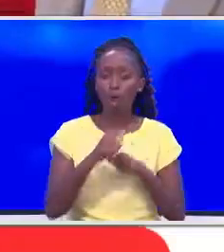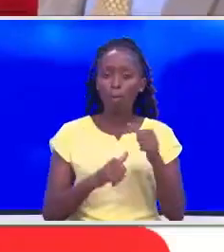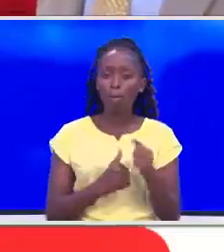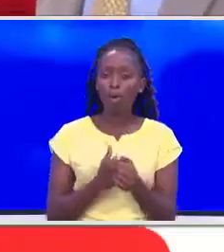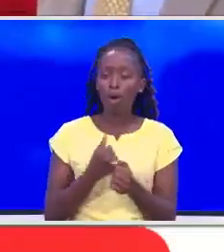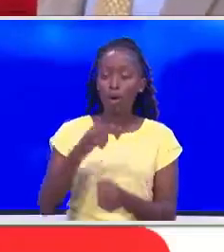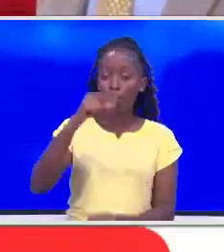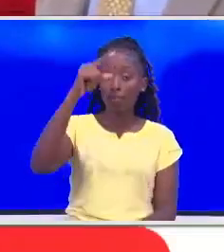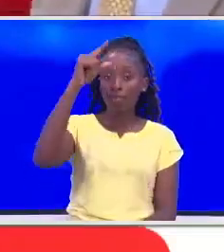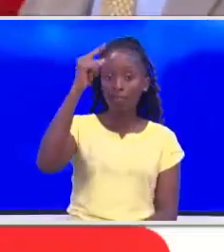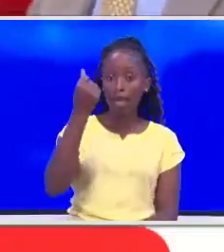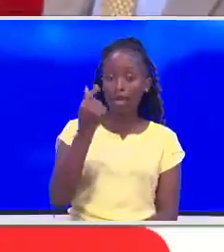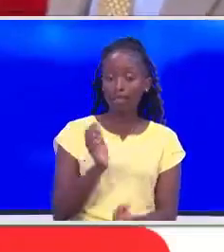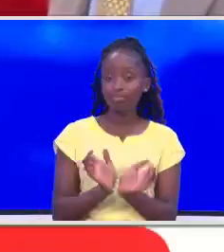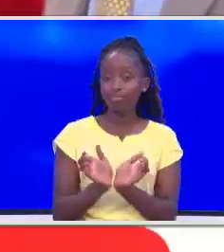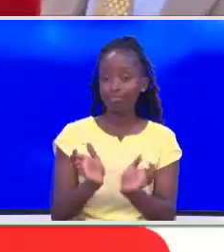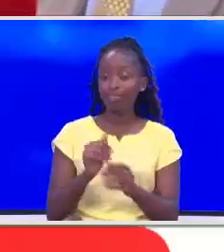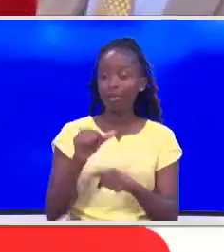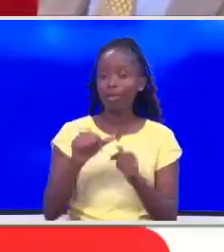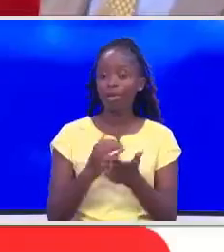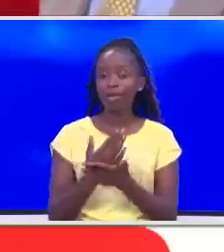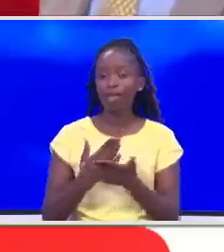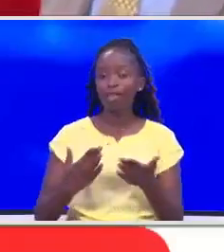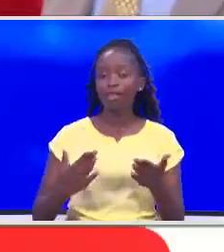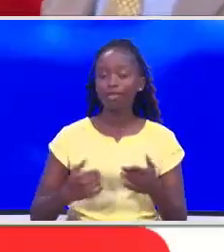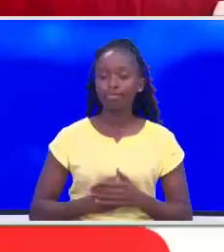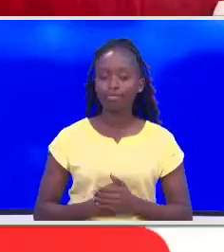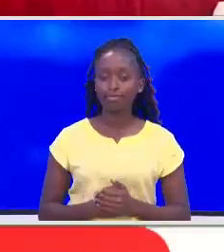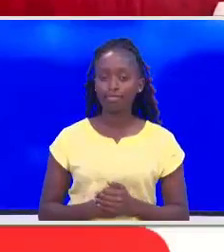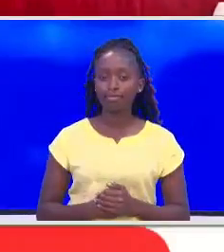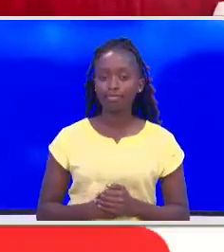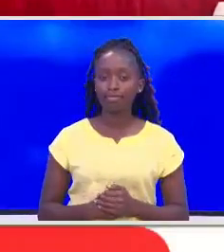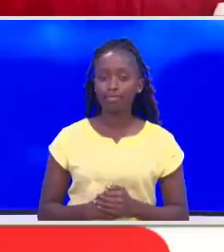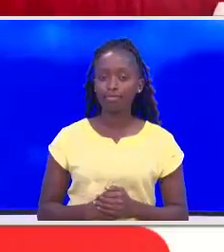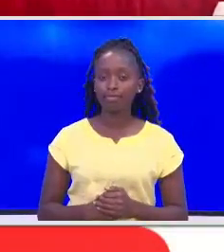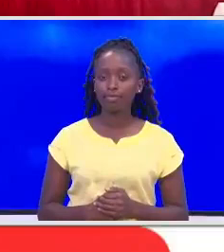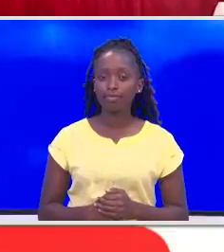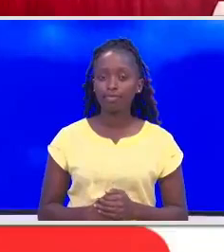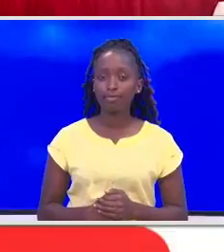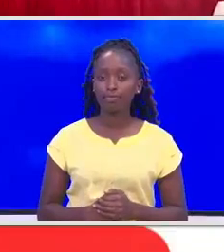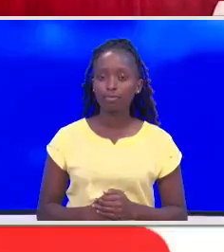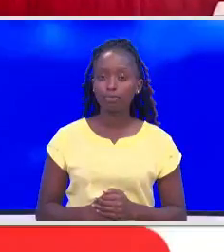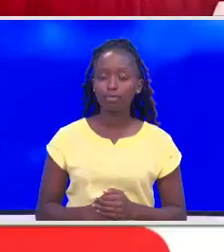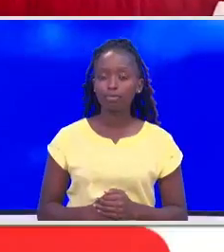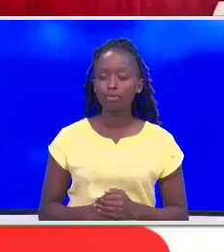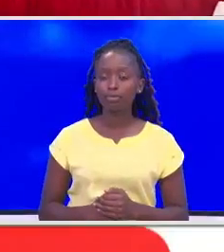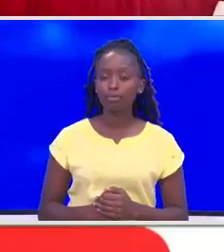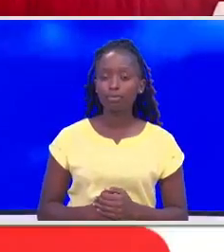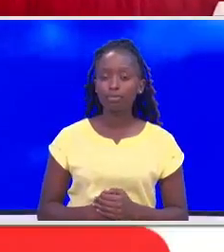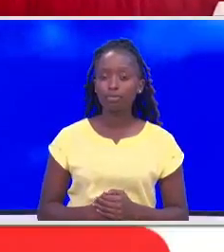ngum za kif mike kago tv 47 nairobi protocol observed